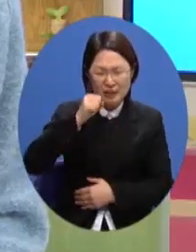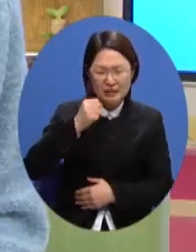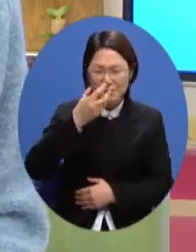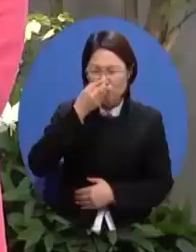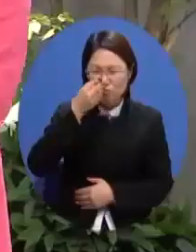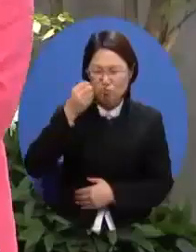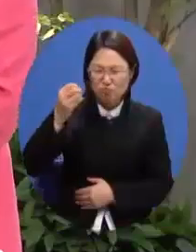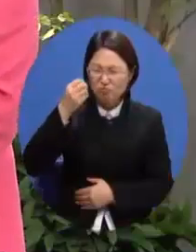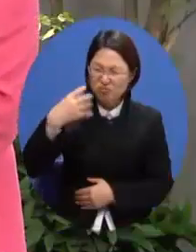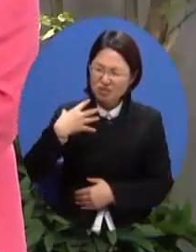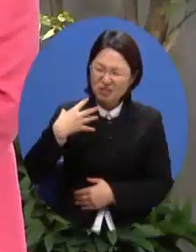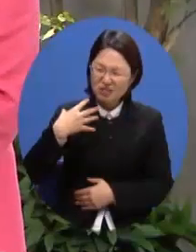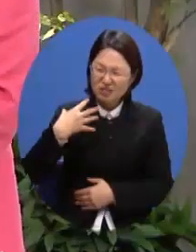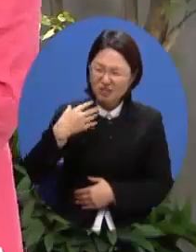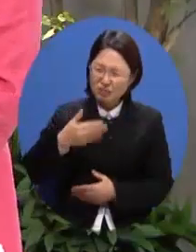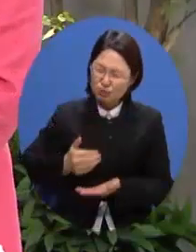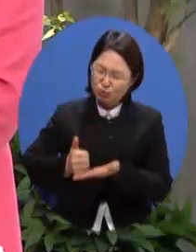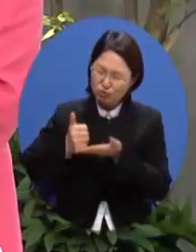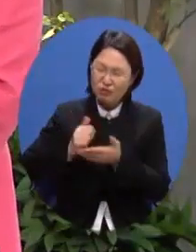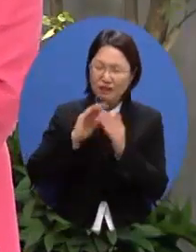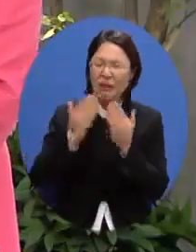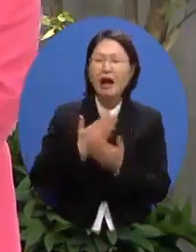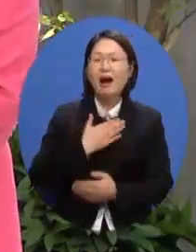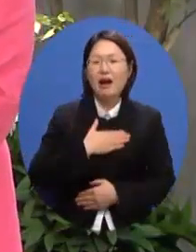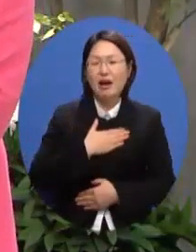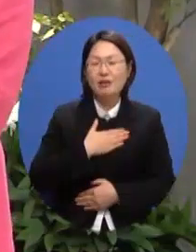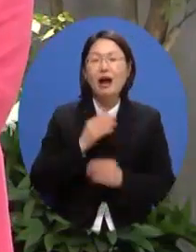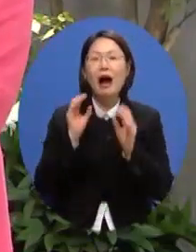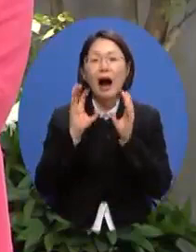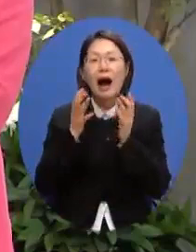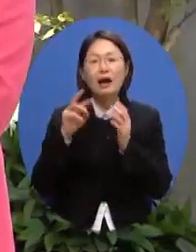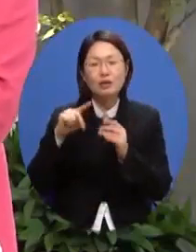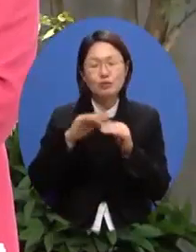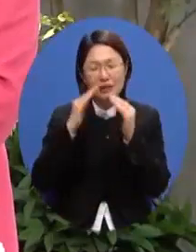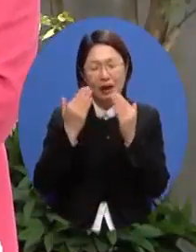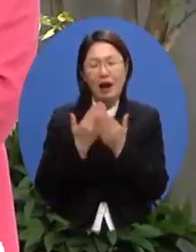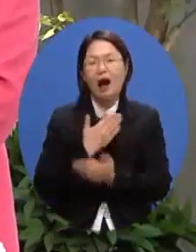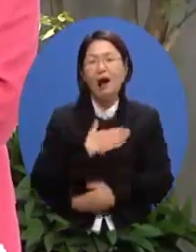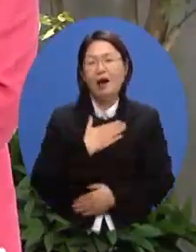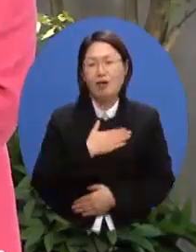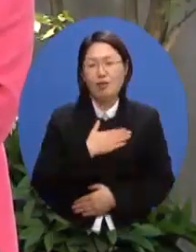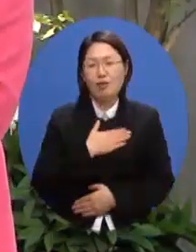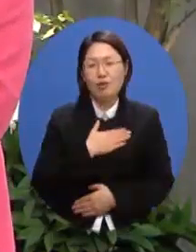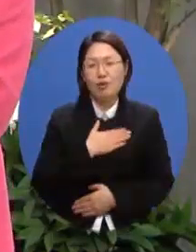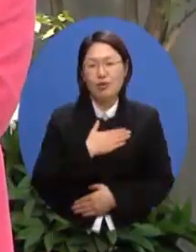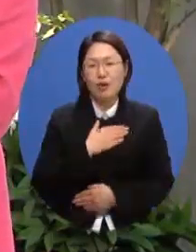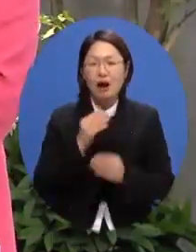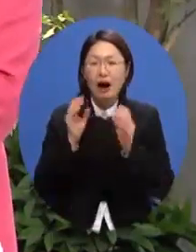날 존중하는지 다 알아요. 애들도 다 알아요. 애들도